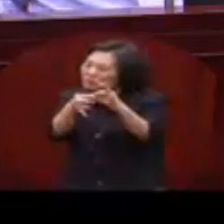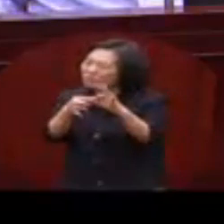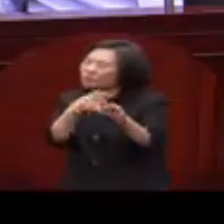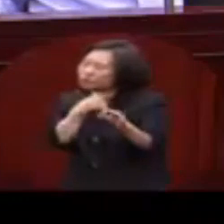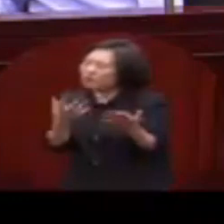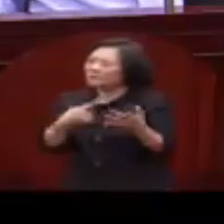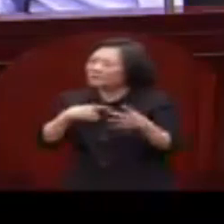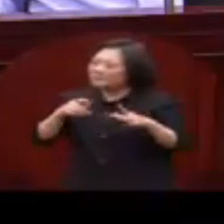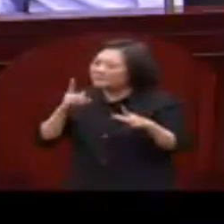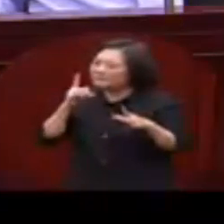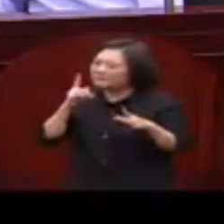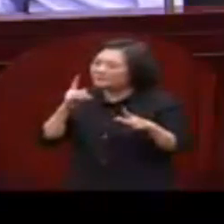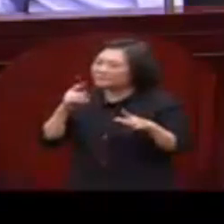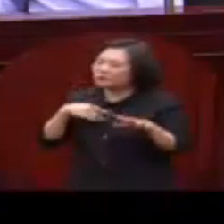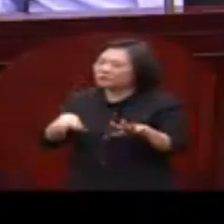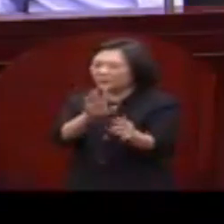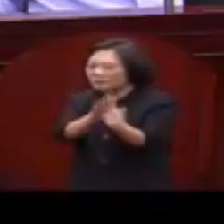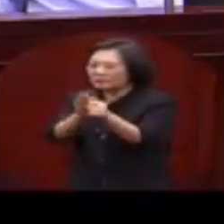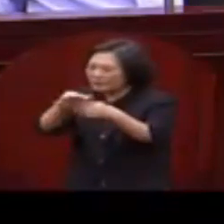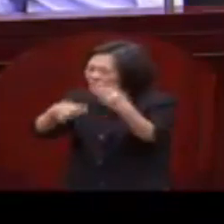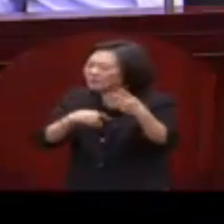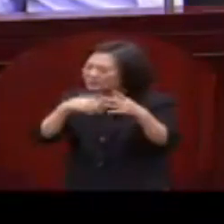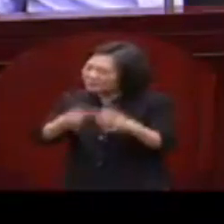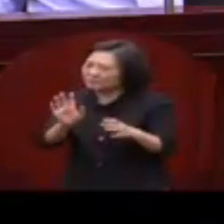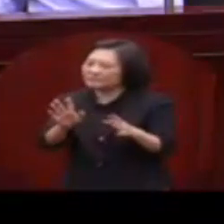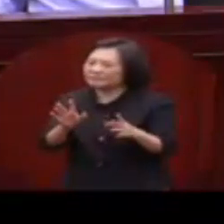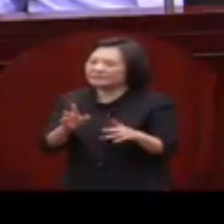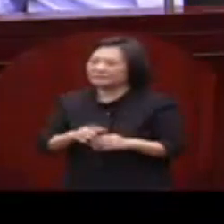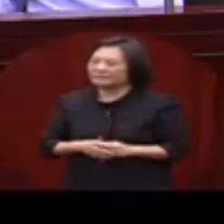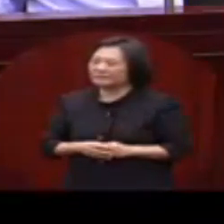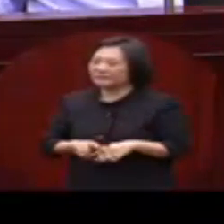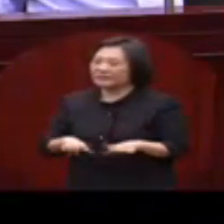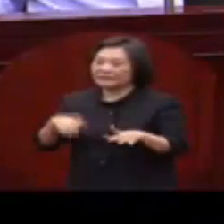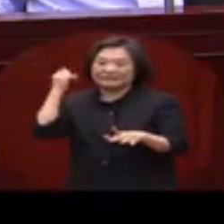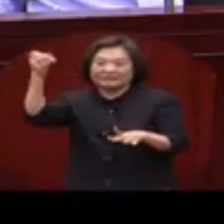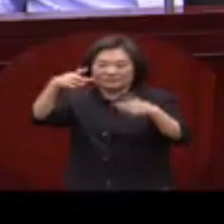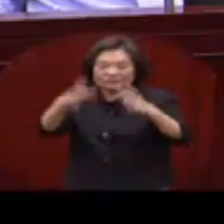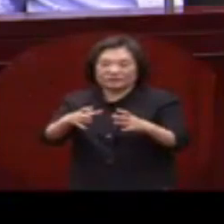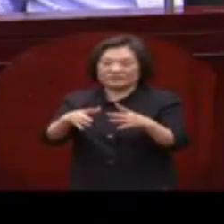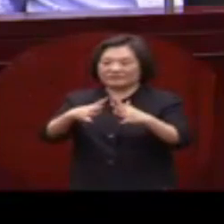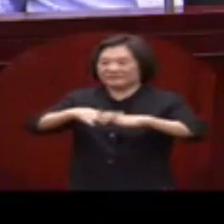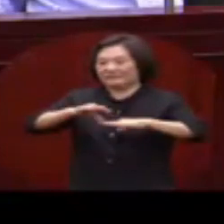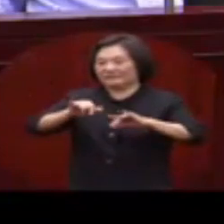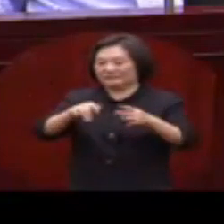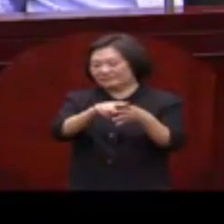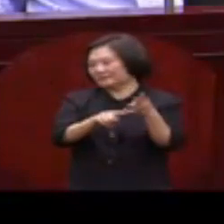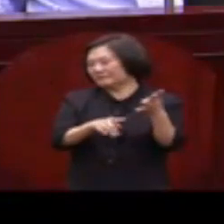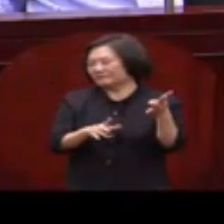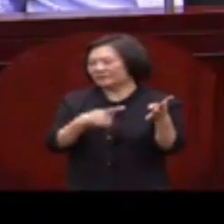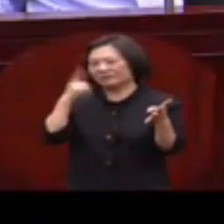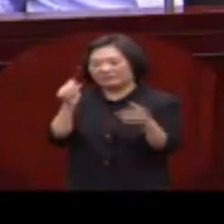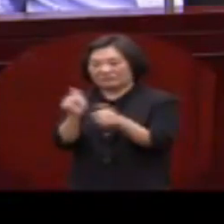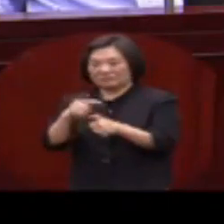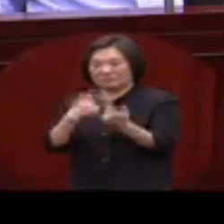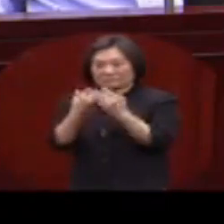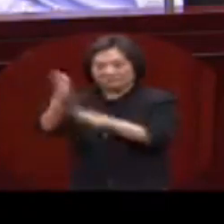在我们有辅导机制的新创刚才讲过新创基地只靠自己恐怕来不及，所以我们在短期